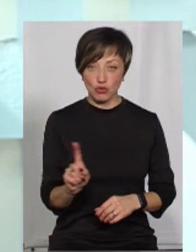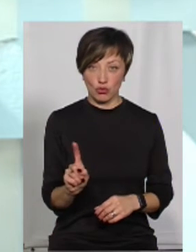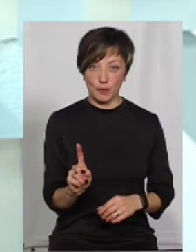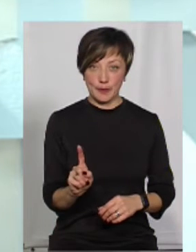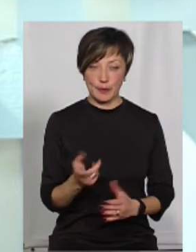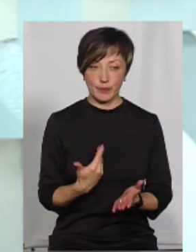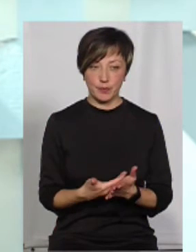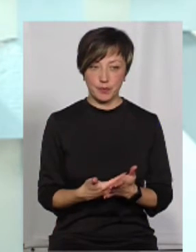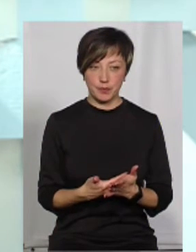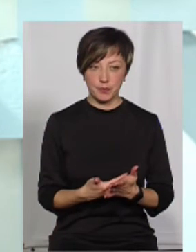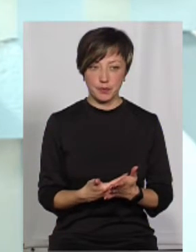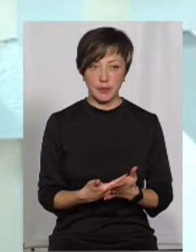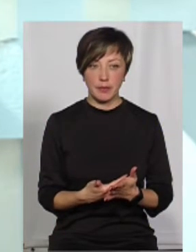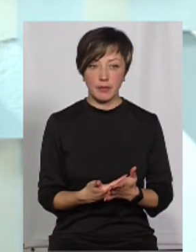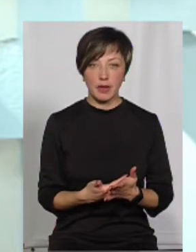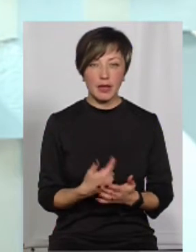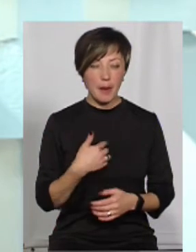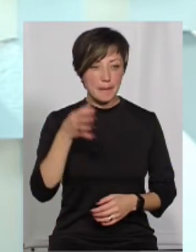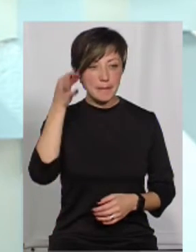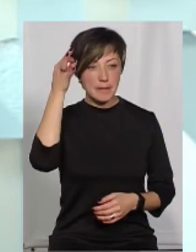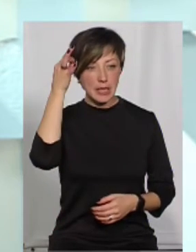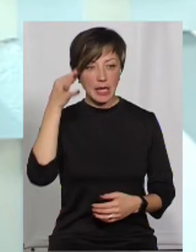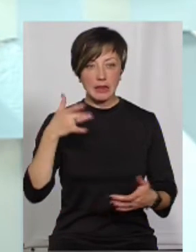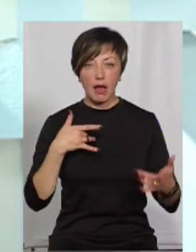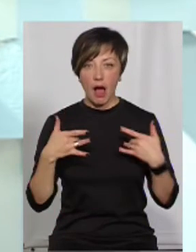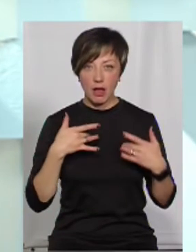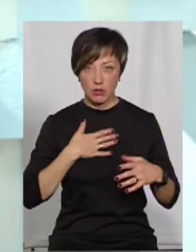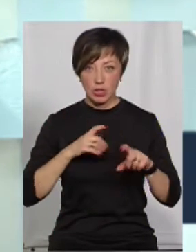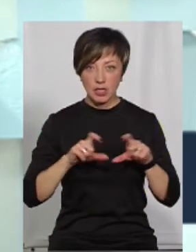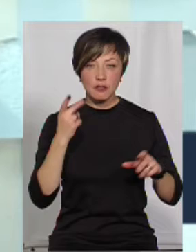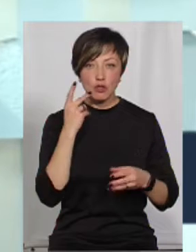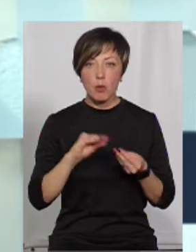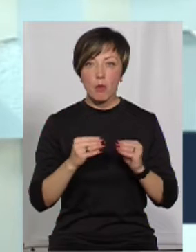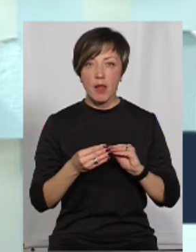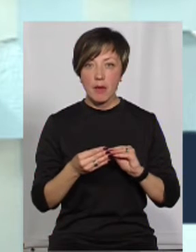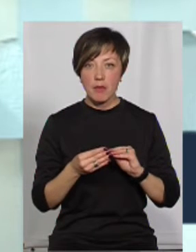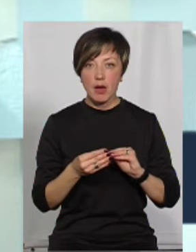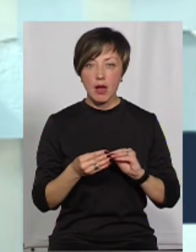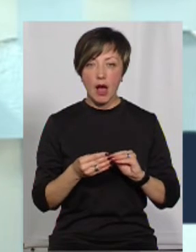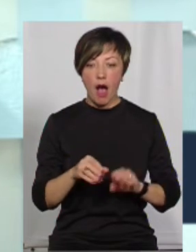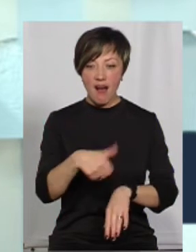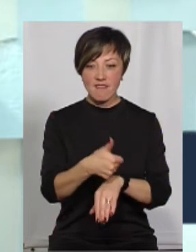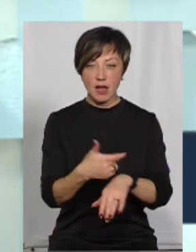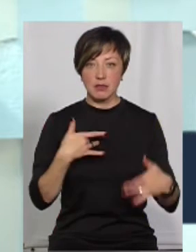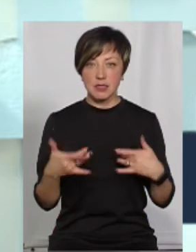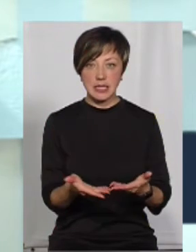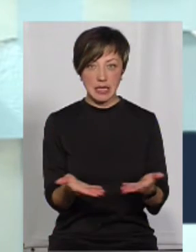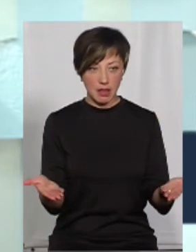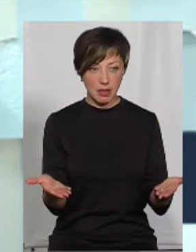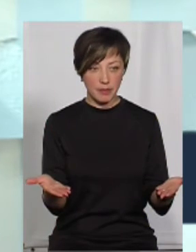прикладу, оскільки я не пам'ятаю театр Старицького, там завжди була проблема з авансценою, тому що